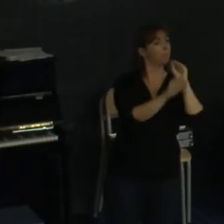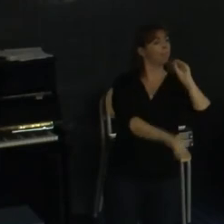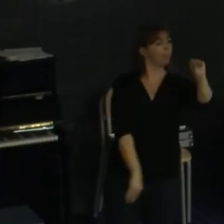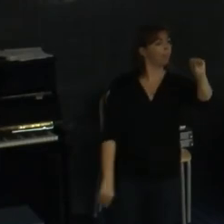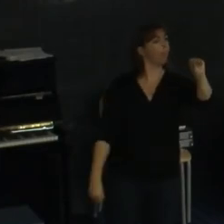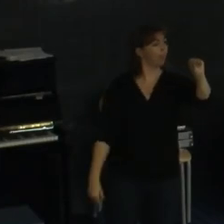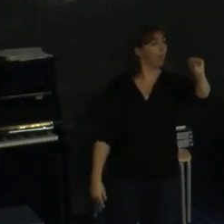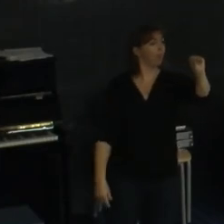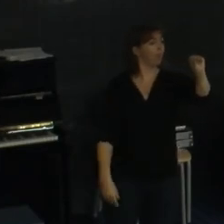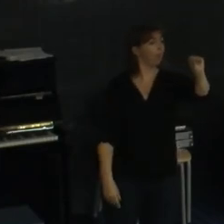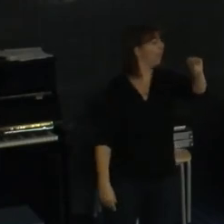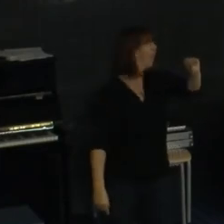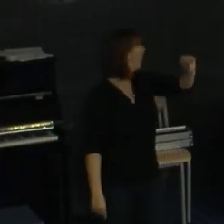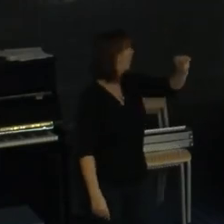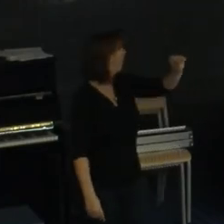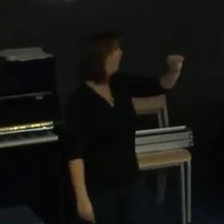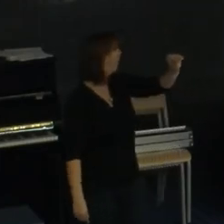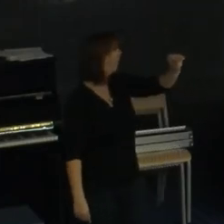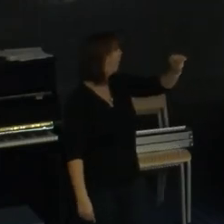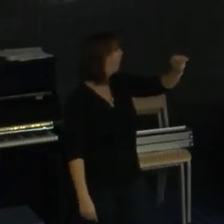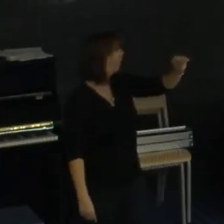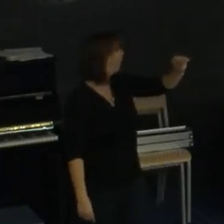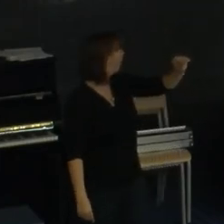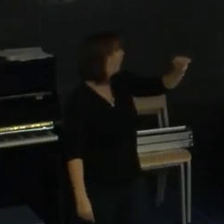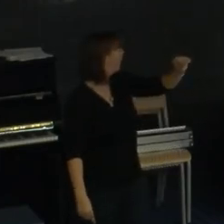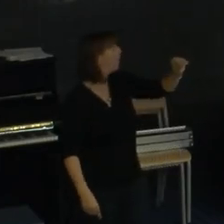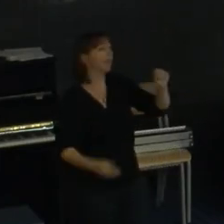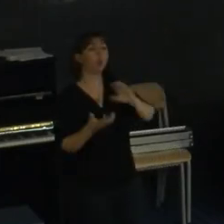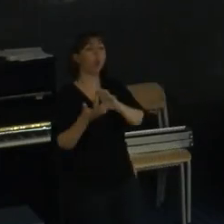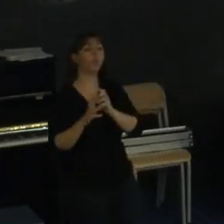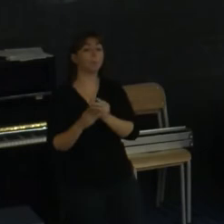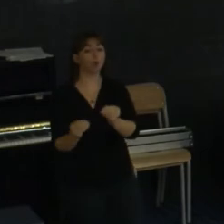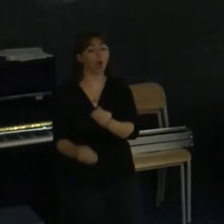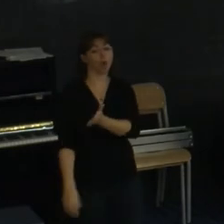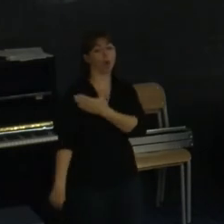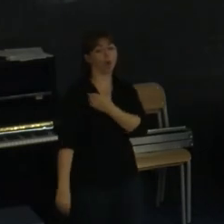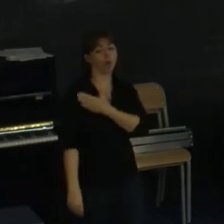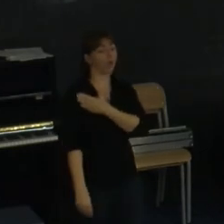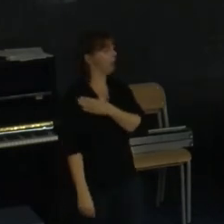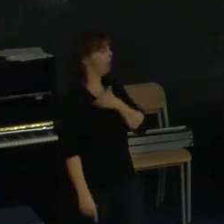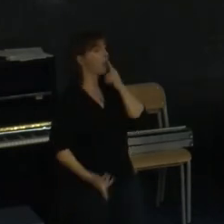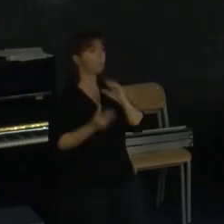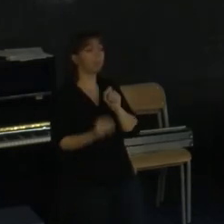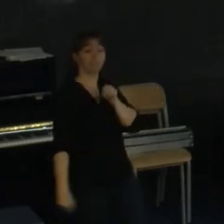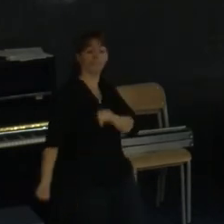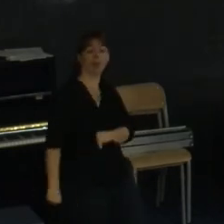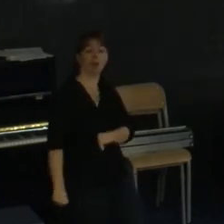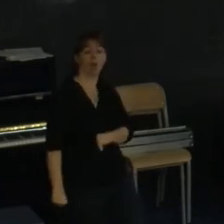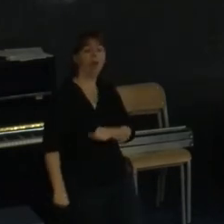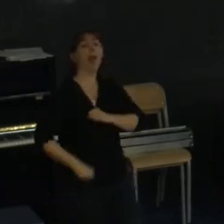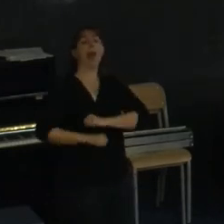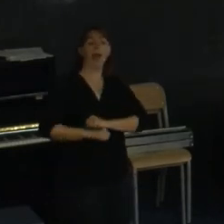conférence. Et simplement, je dis, voilà, le débugger me dit, vous êtes sur tel breakpoint. Ok, ça va, il n'y a pas de souci.